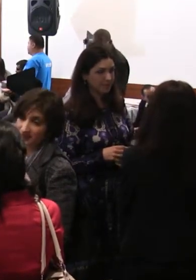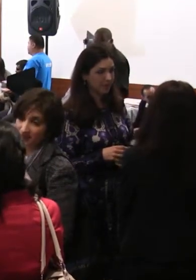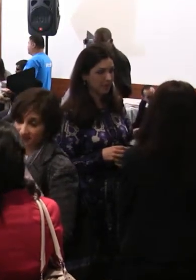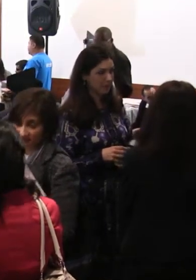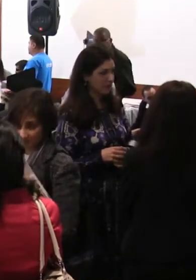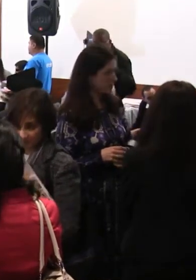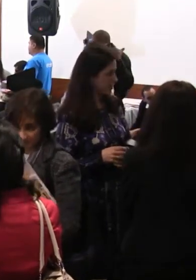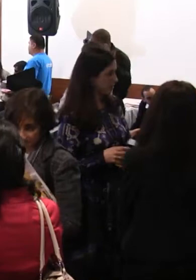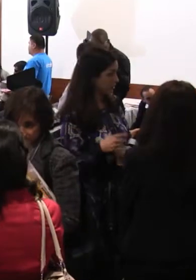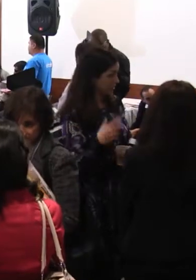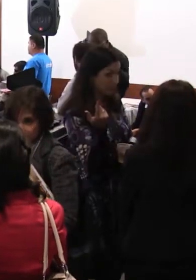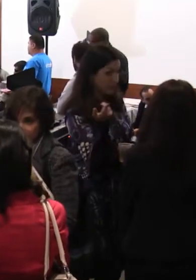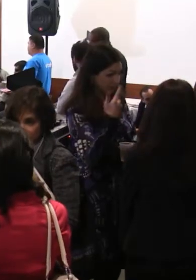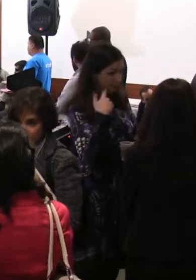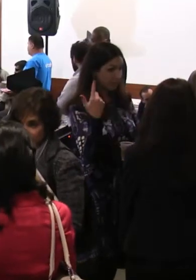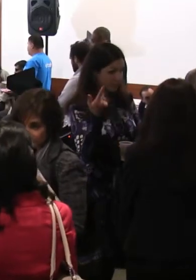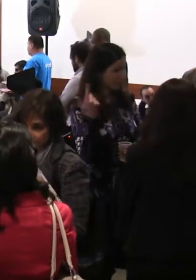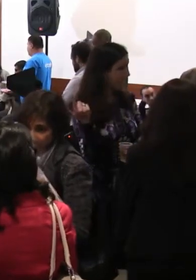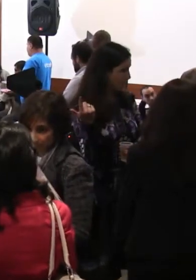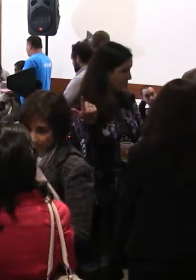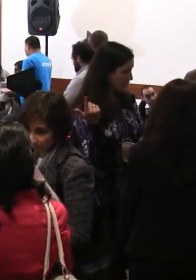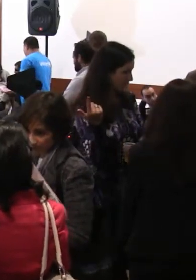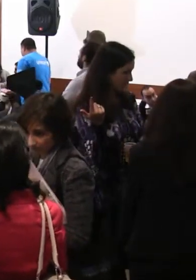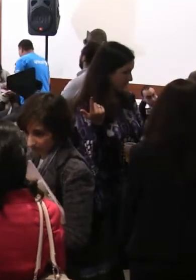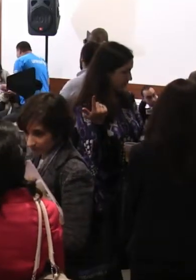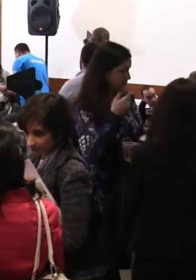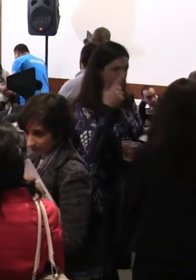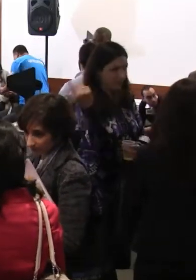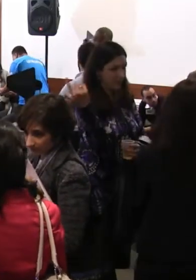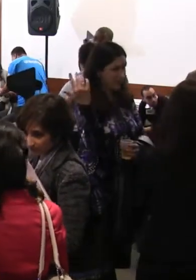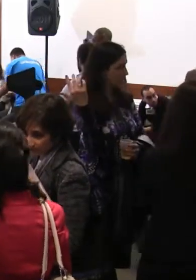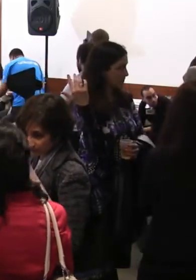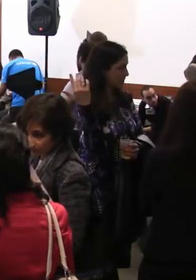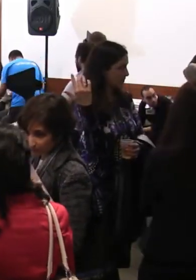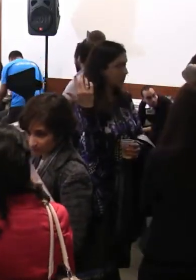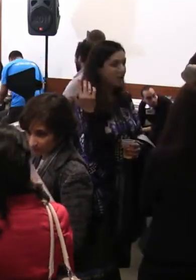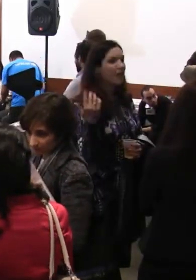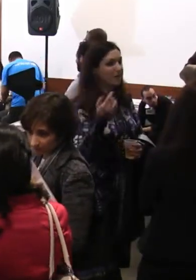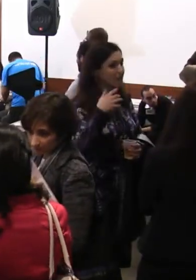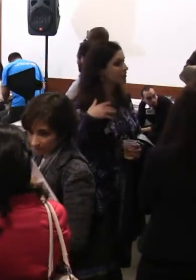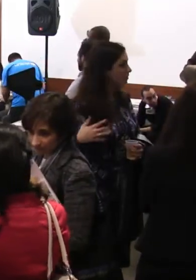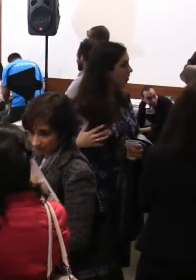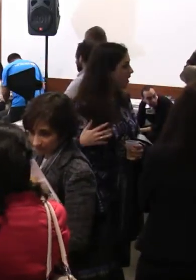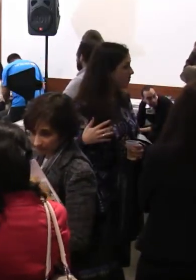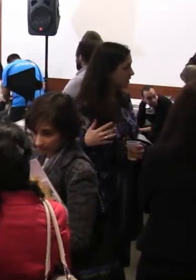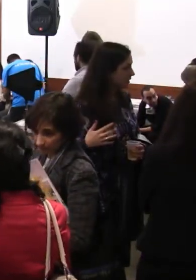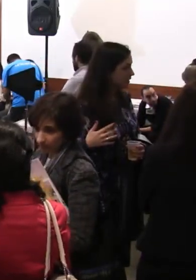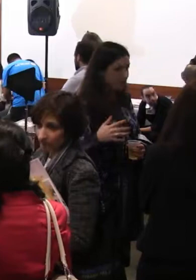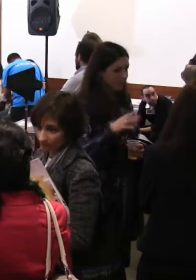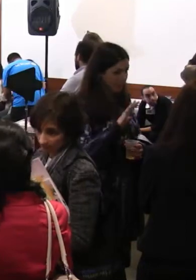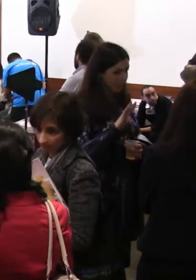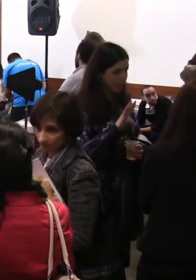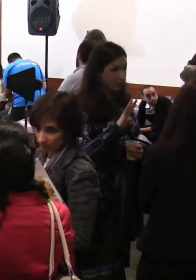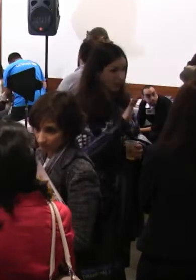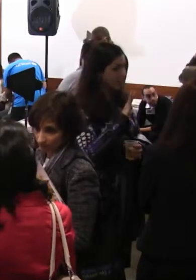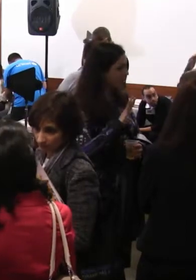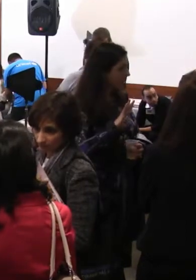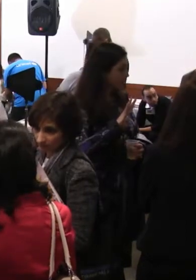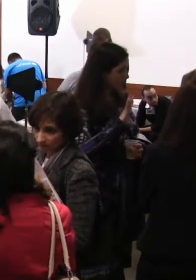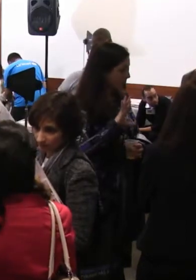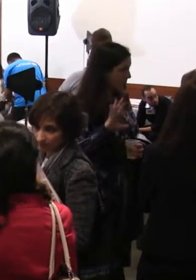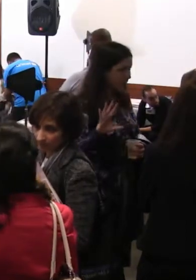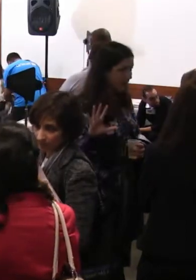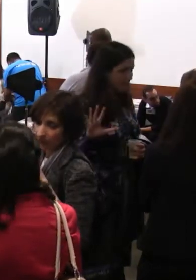Àlùkò kó lọ fìrí ajé tèmi kò mí lọ́nà dandan ni. Torí èpo orógbó òun ló